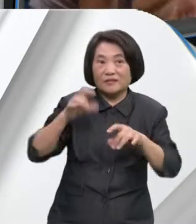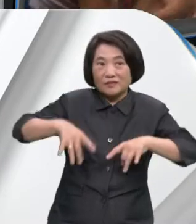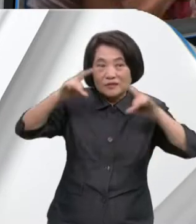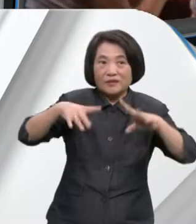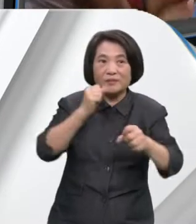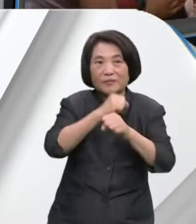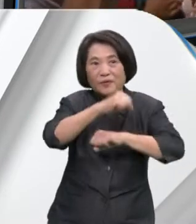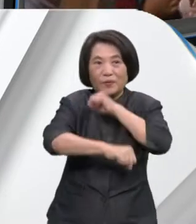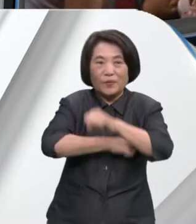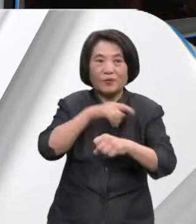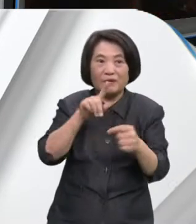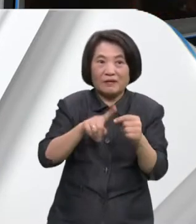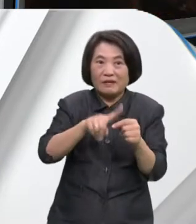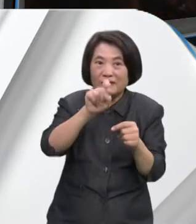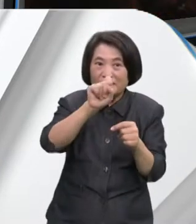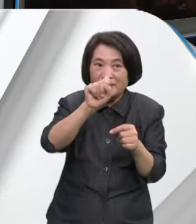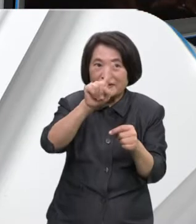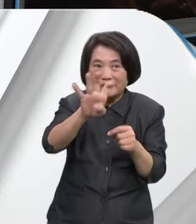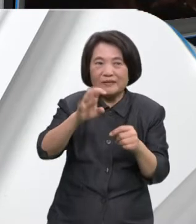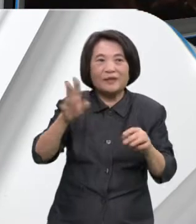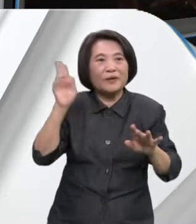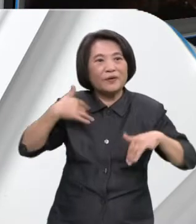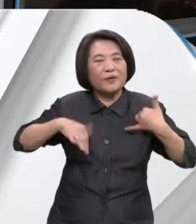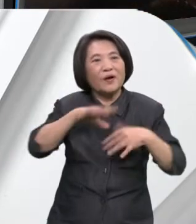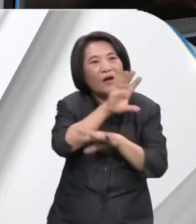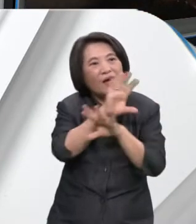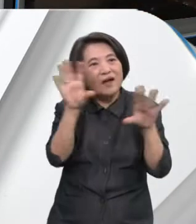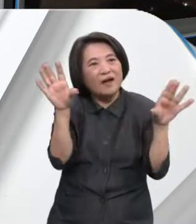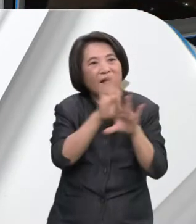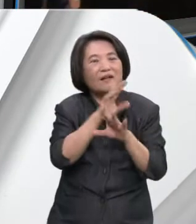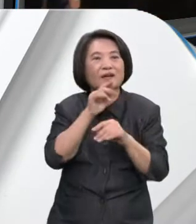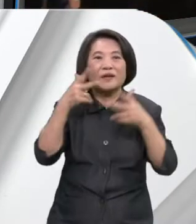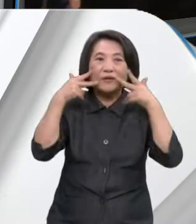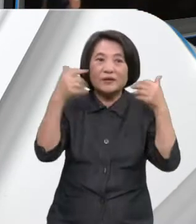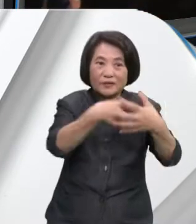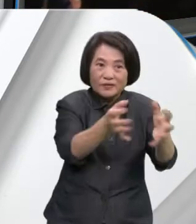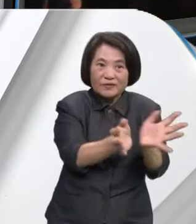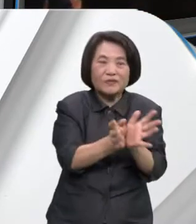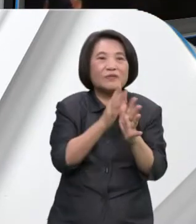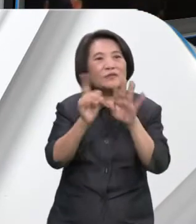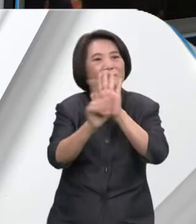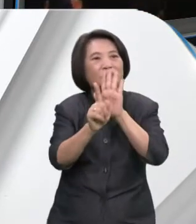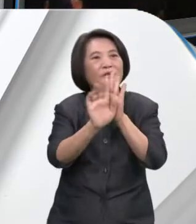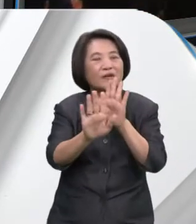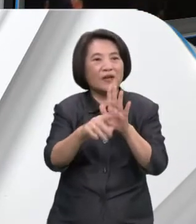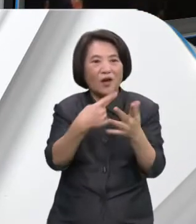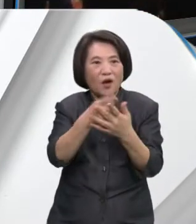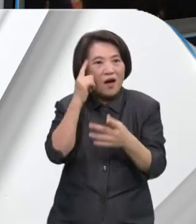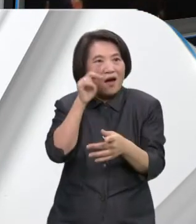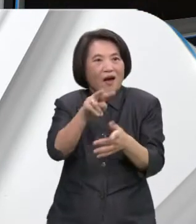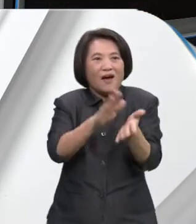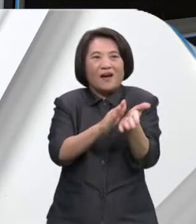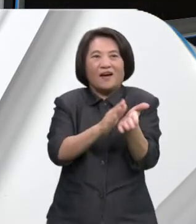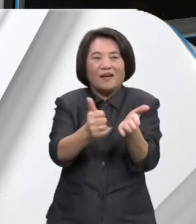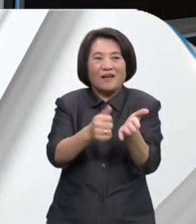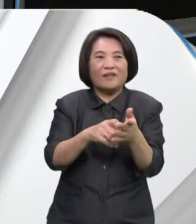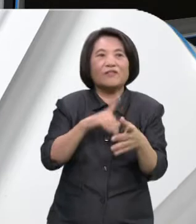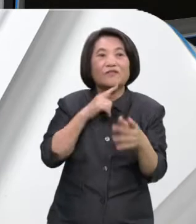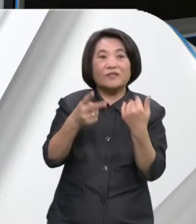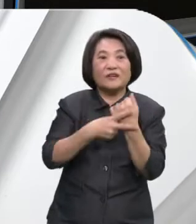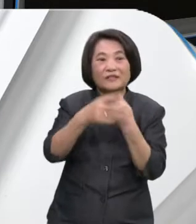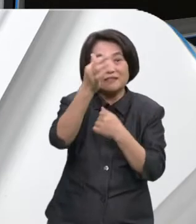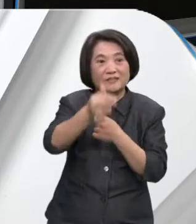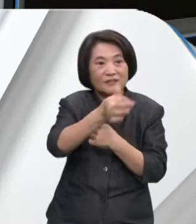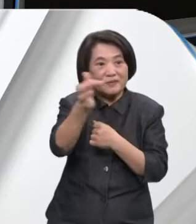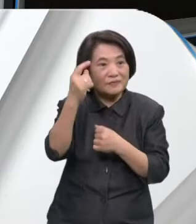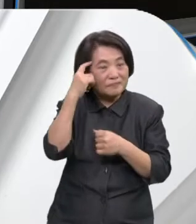19년기 유노위 그래서 오주 배송 세도 년초 민가오탄 조 주무이 表現 동동이 언노 포리가 위